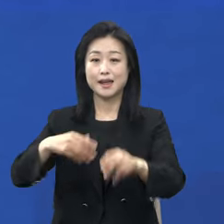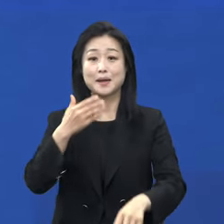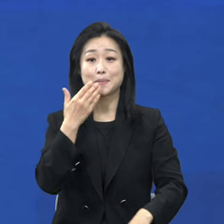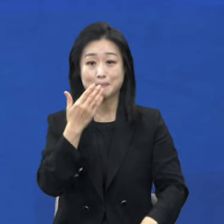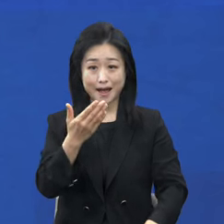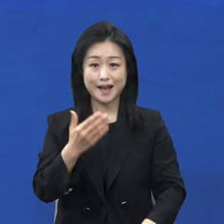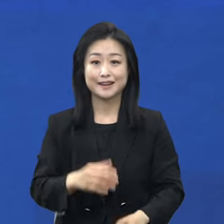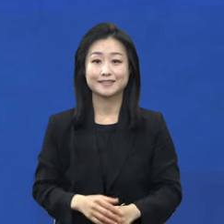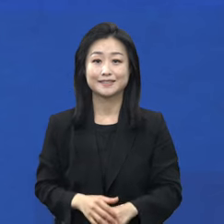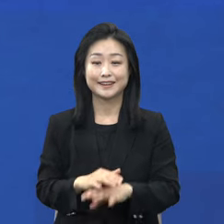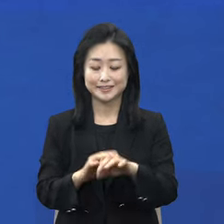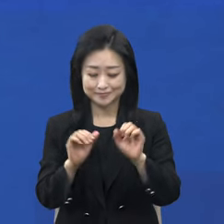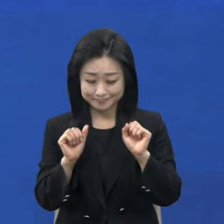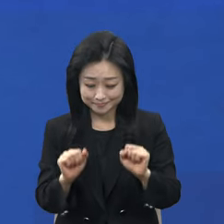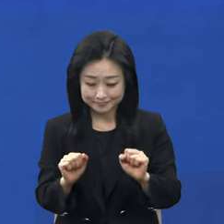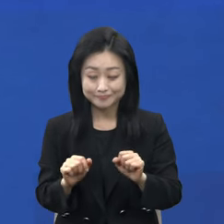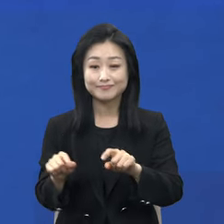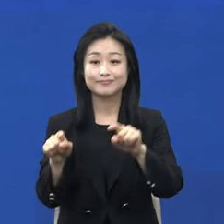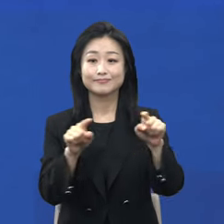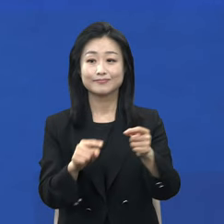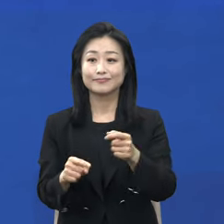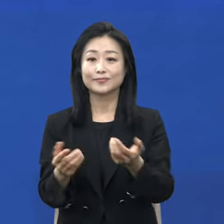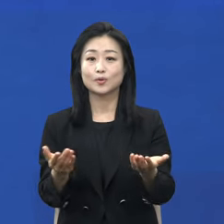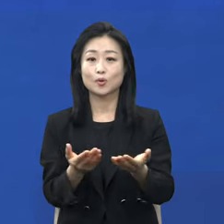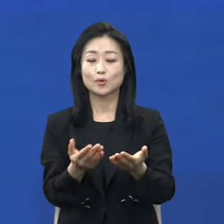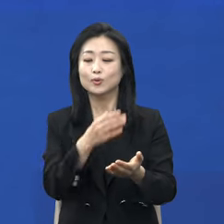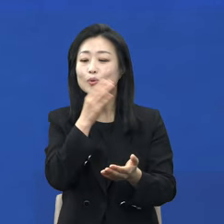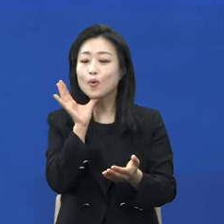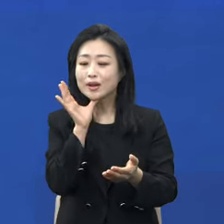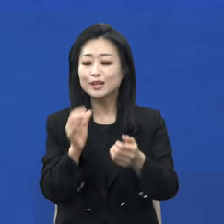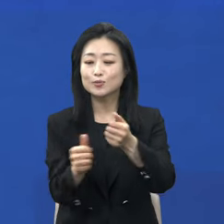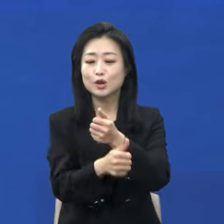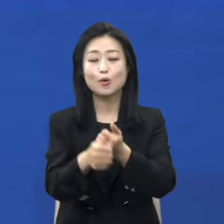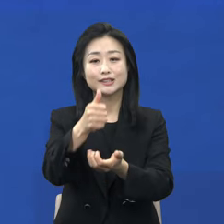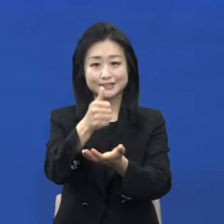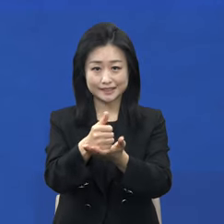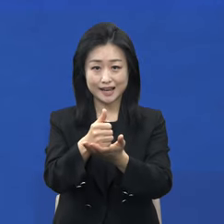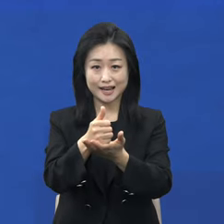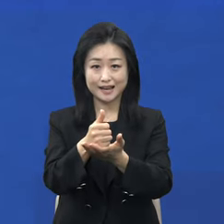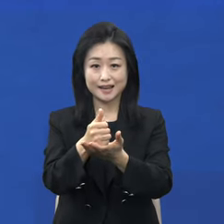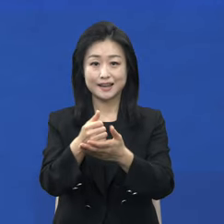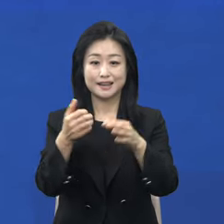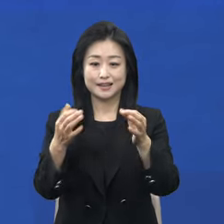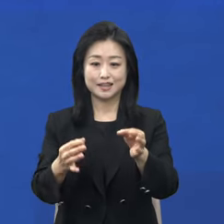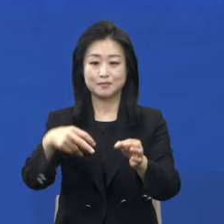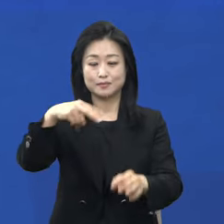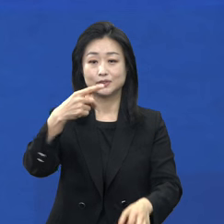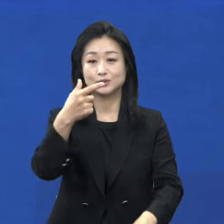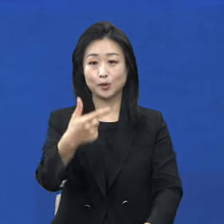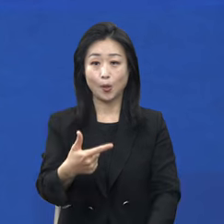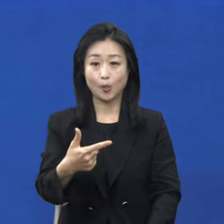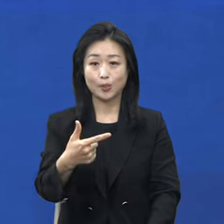안녕하십니까? 전국 노인위원장 후보 기호 1번 김손희입니다.